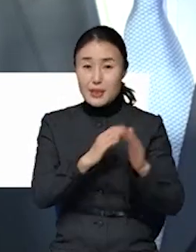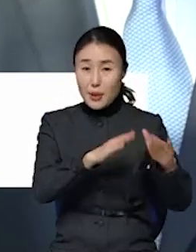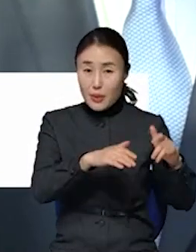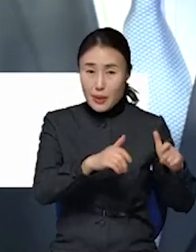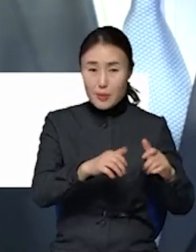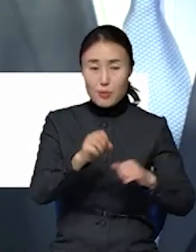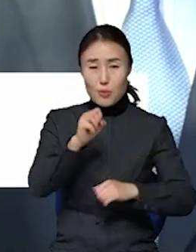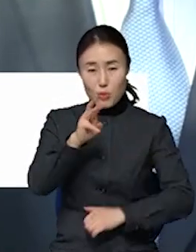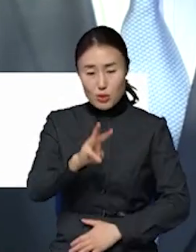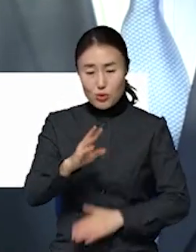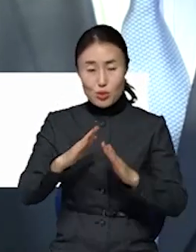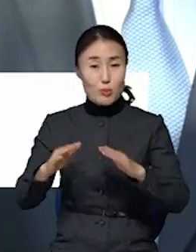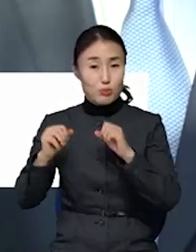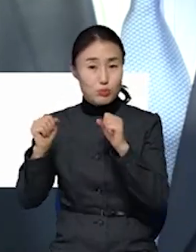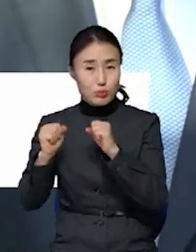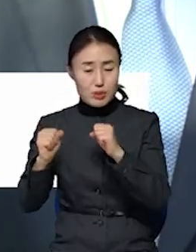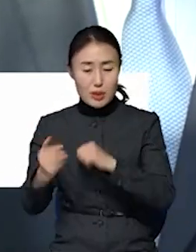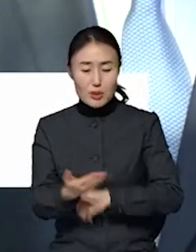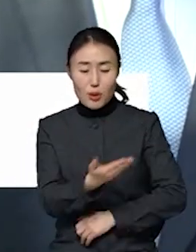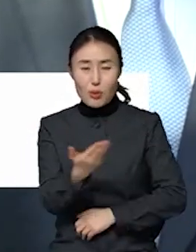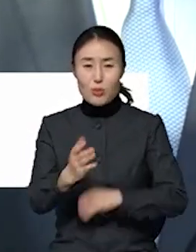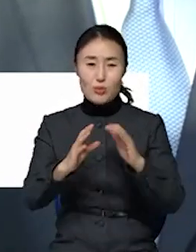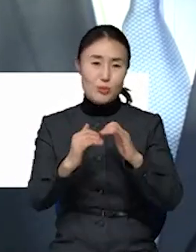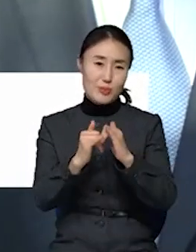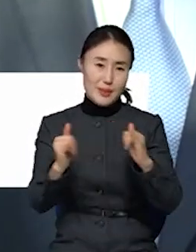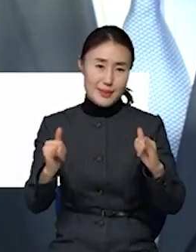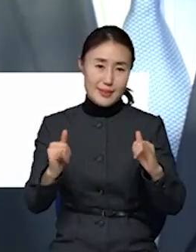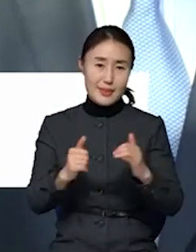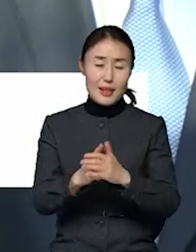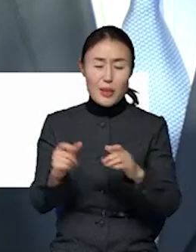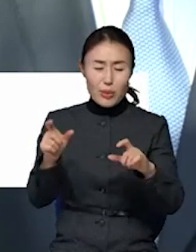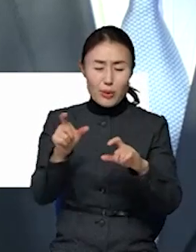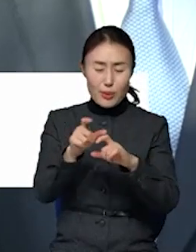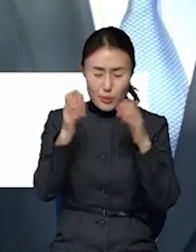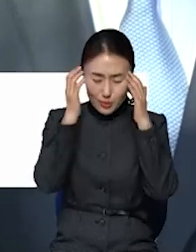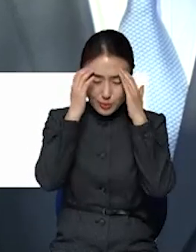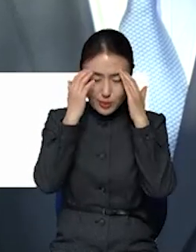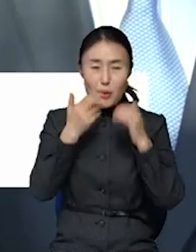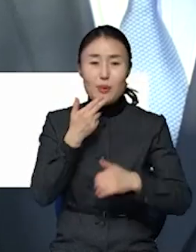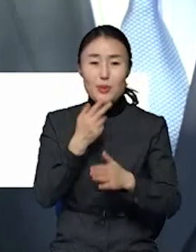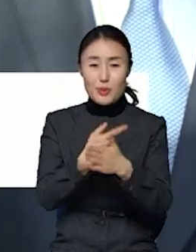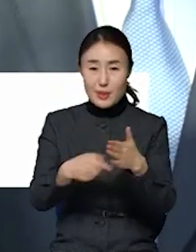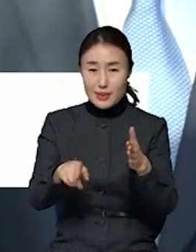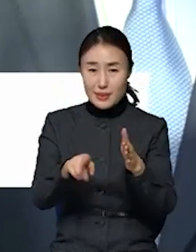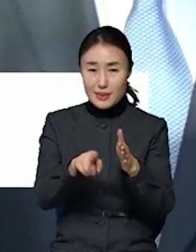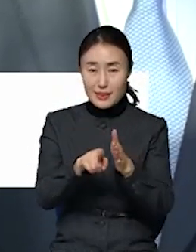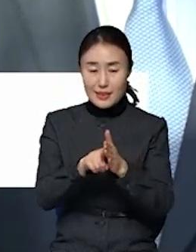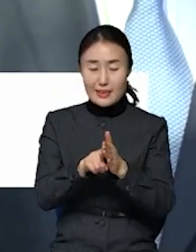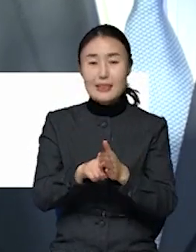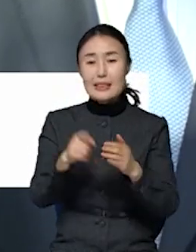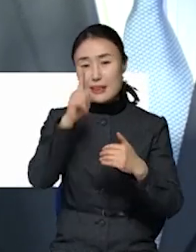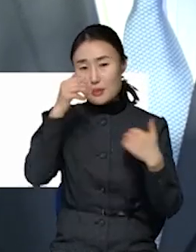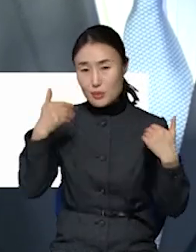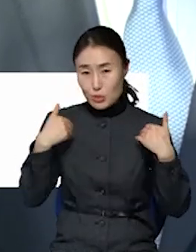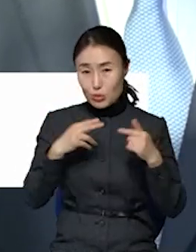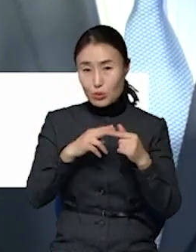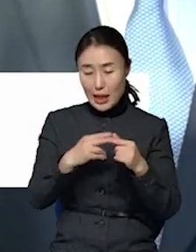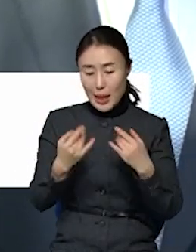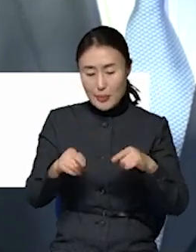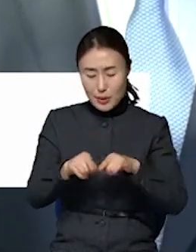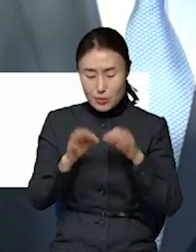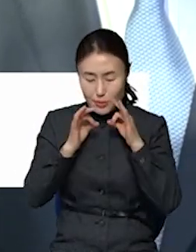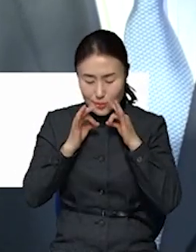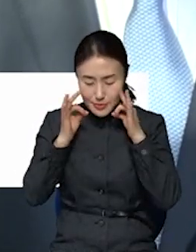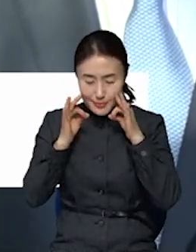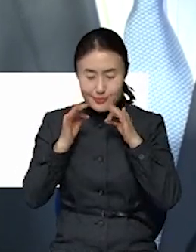광주 전북의 여러 국민들께서 대리석 고통 받지 않도록 행정 당국과